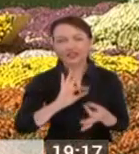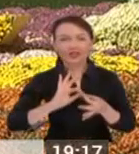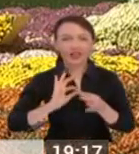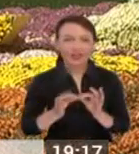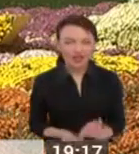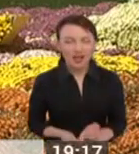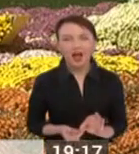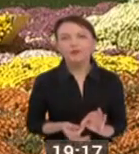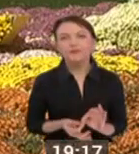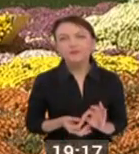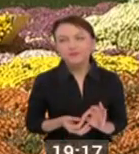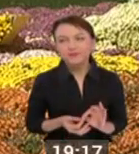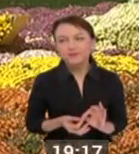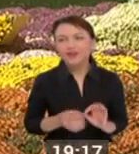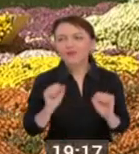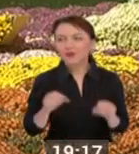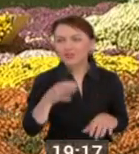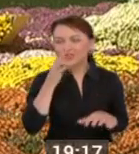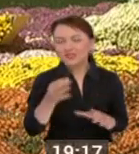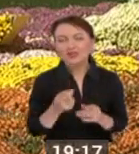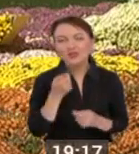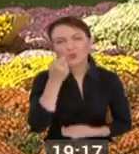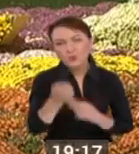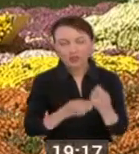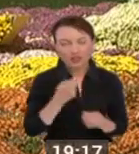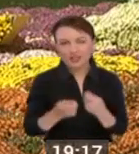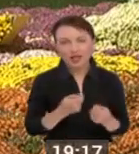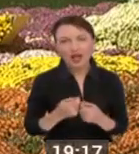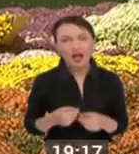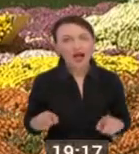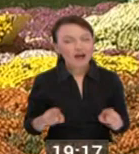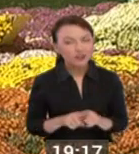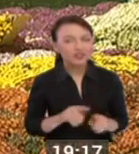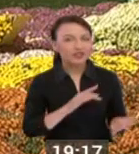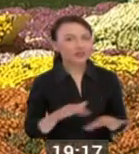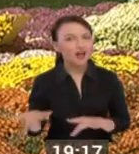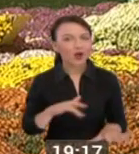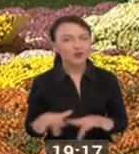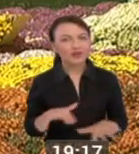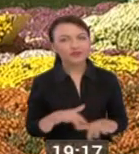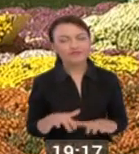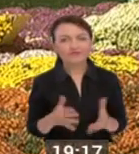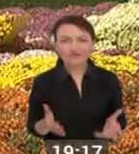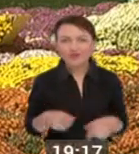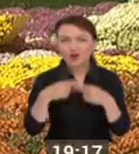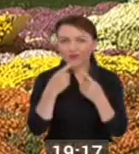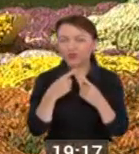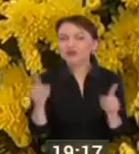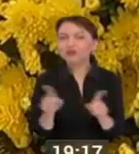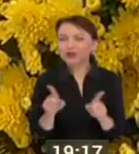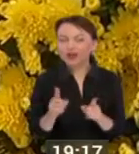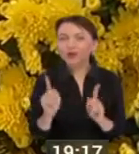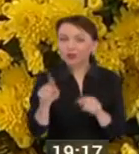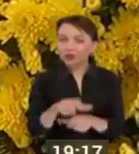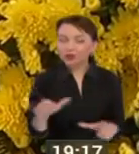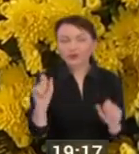вона, можна сказати, рутинна. А от такі заходи, вони говорять про те, що в тих